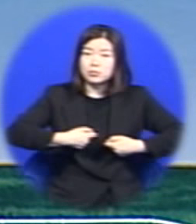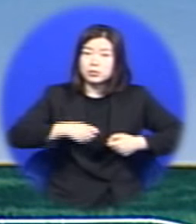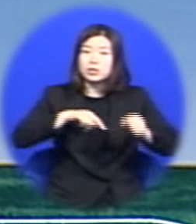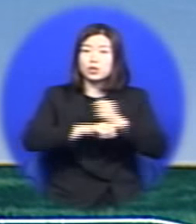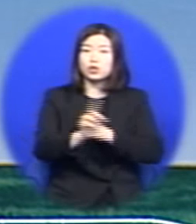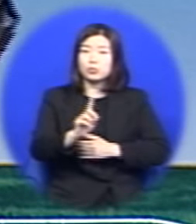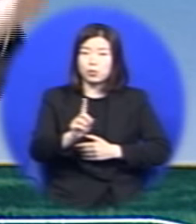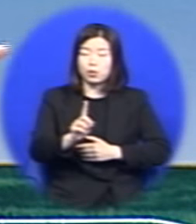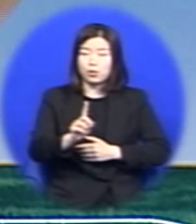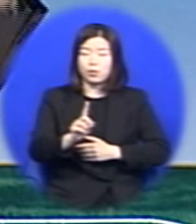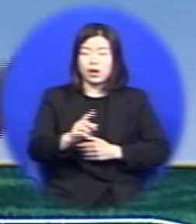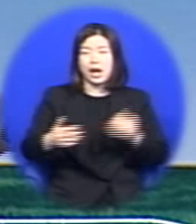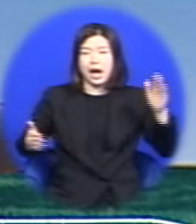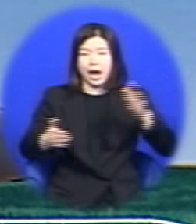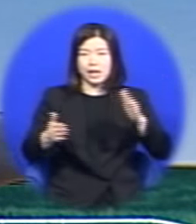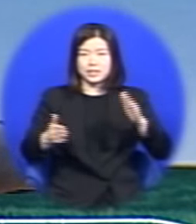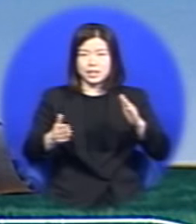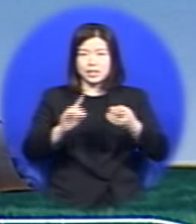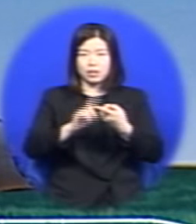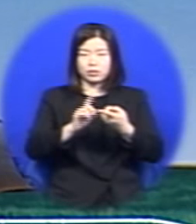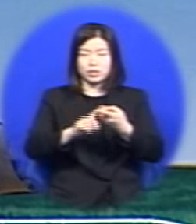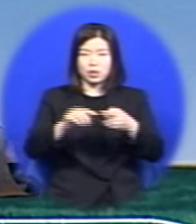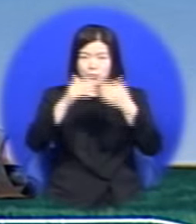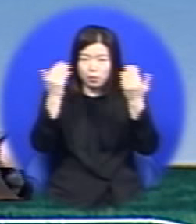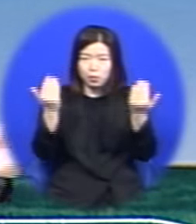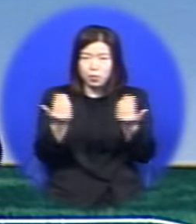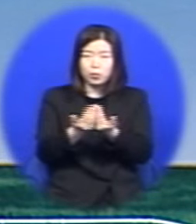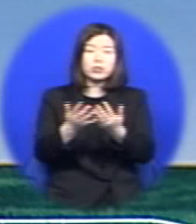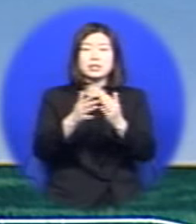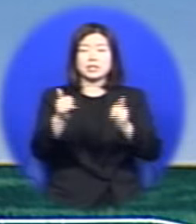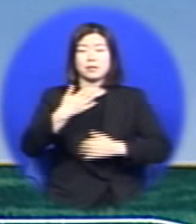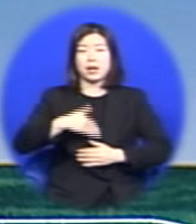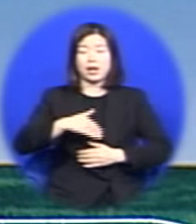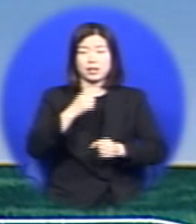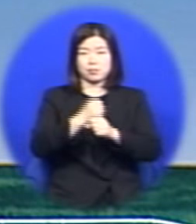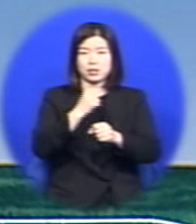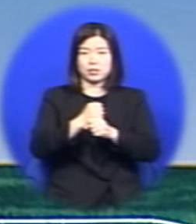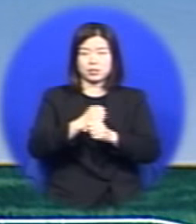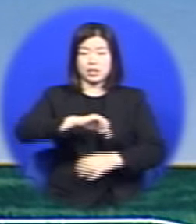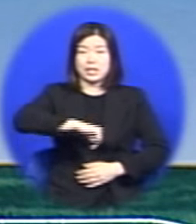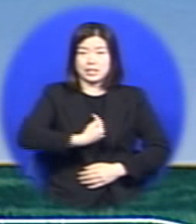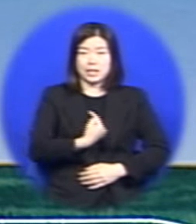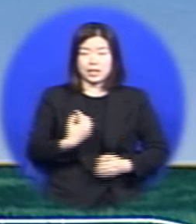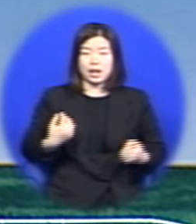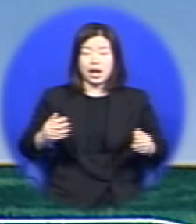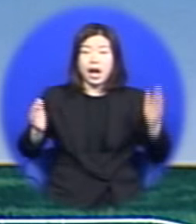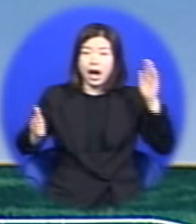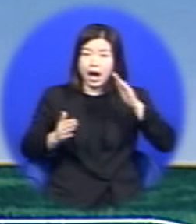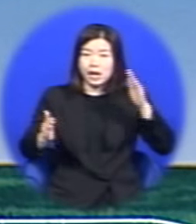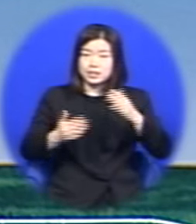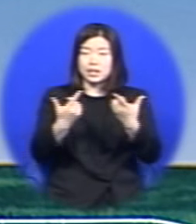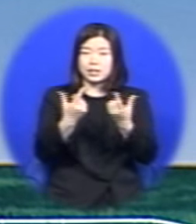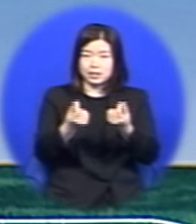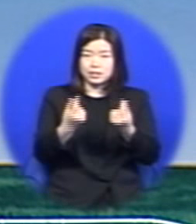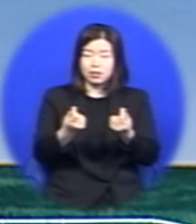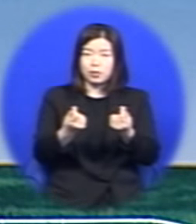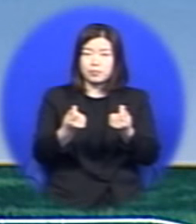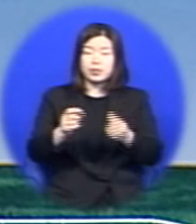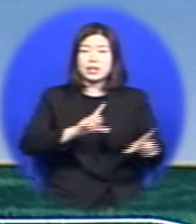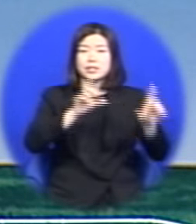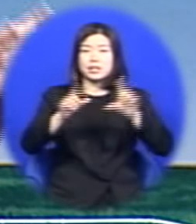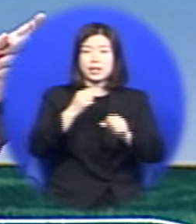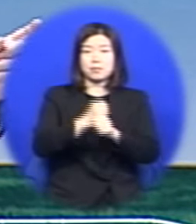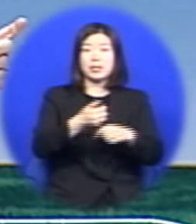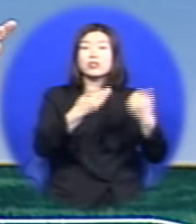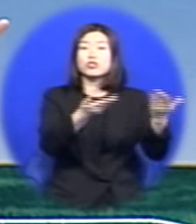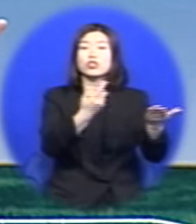학생이라는 사실을 분명하게 모든 사람에게 알게 해서 본인이 학생답게 살게 하려는 뜻이 있는 겁니다.